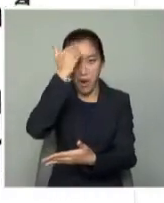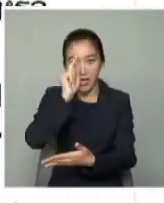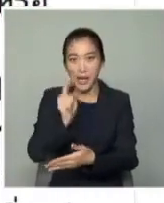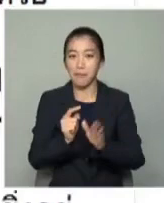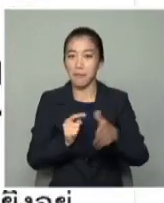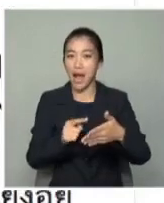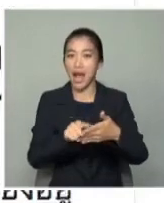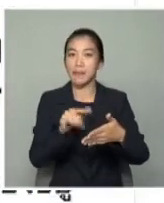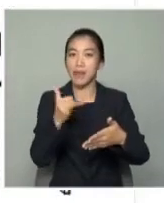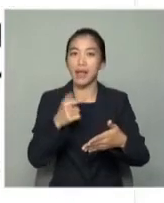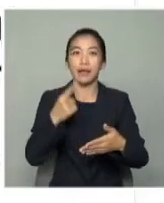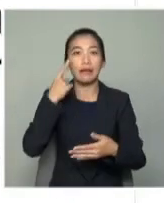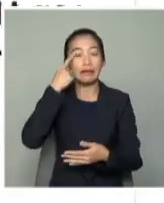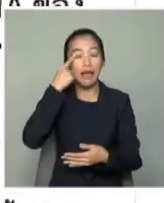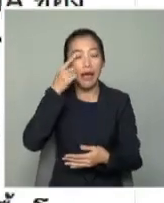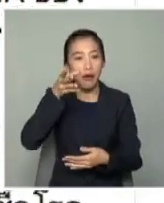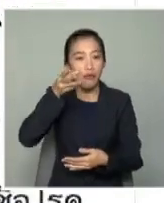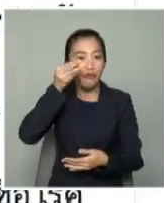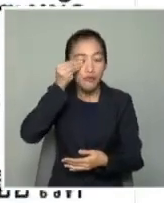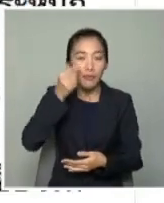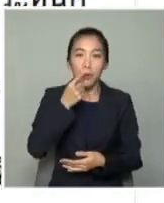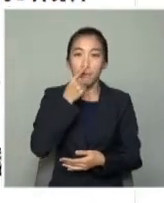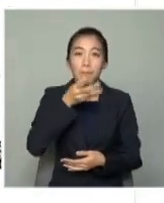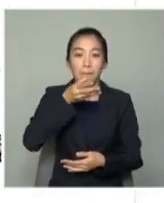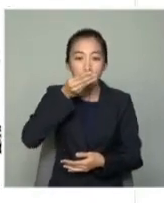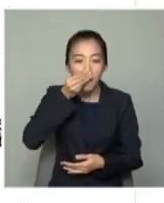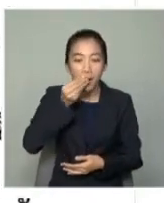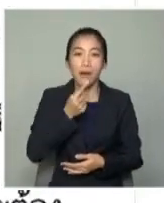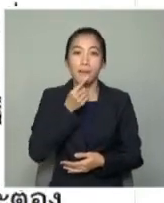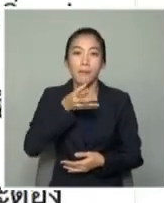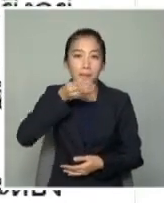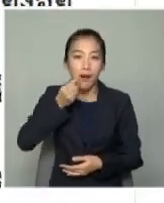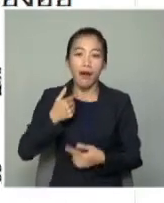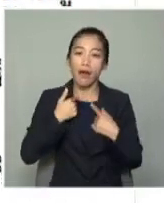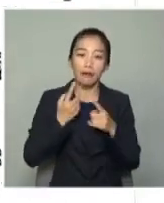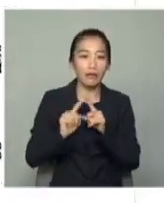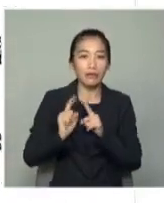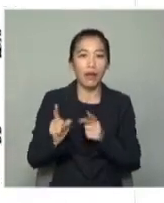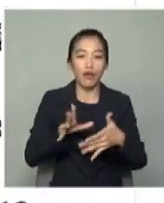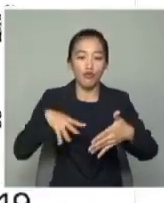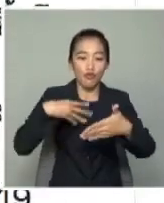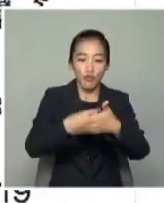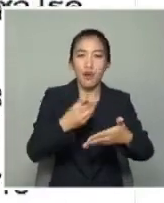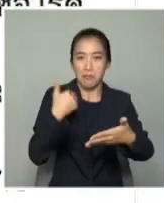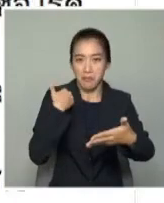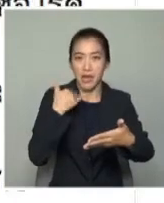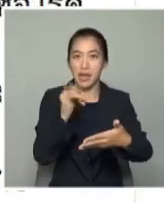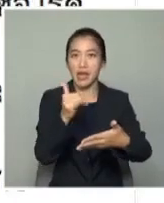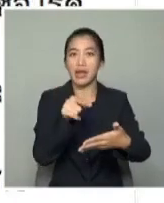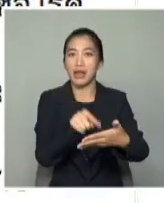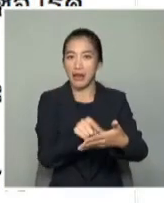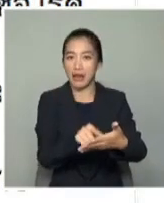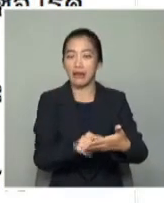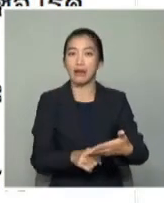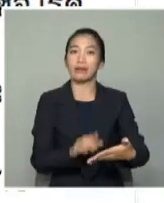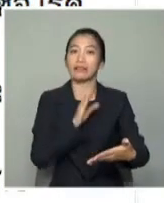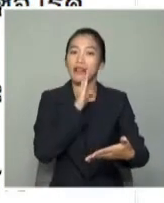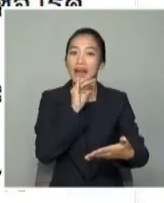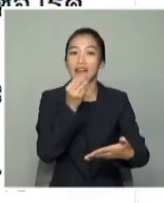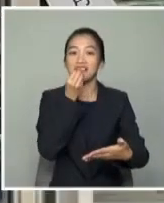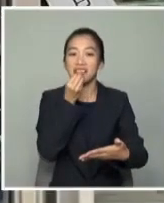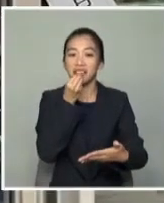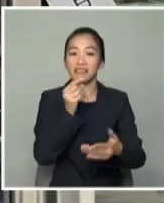มูกตารวมถึงการรับประทานอาหารที่ไม่สะอาดมีเชื้อปนเปื้อนสามารถติดโรคได้ค่ะ